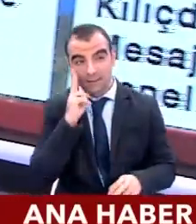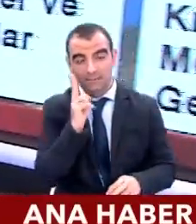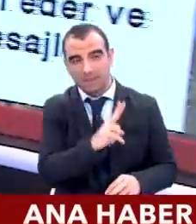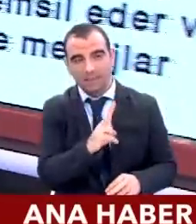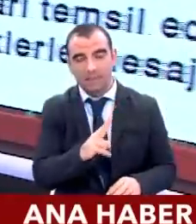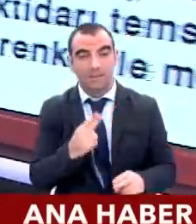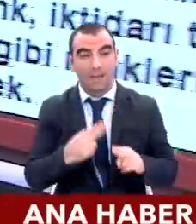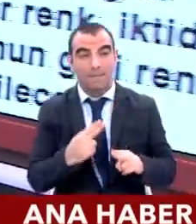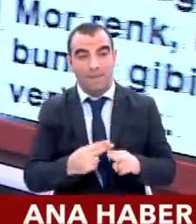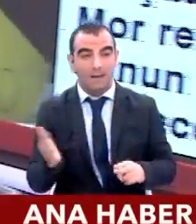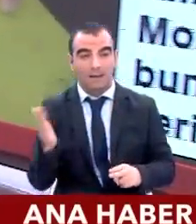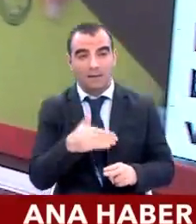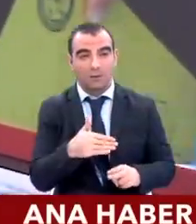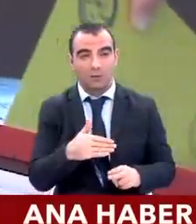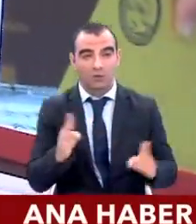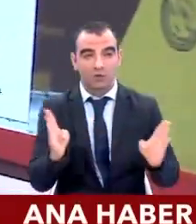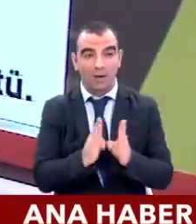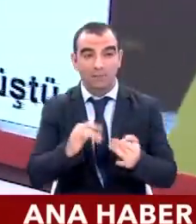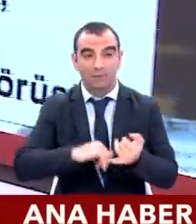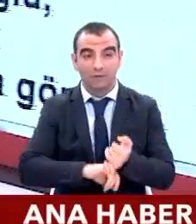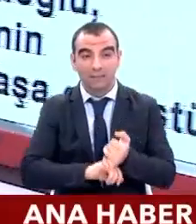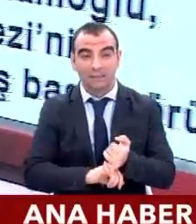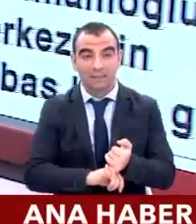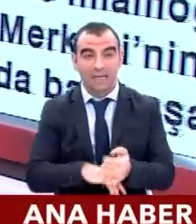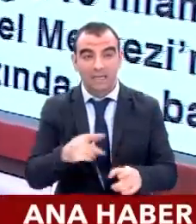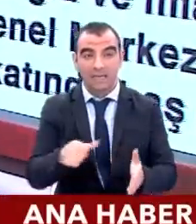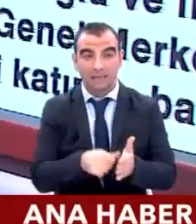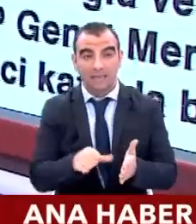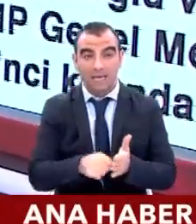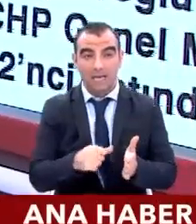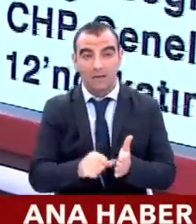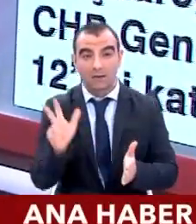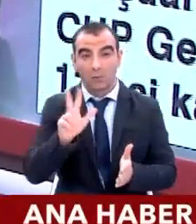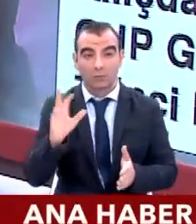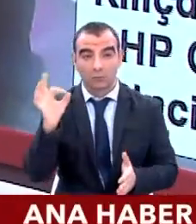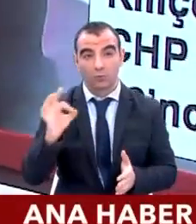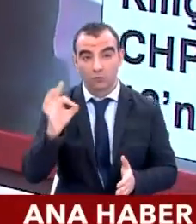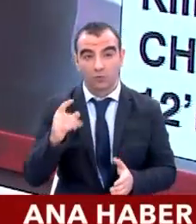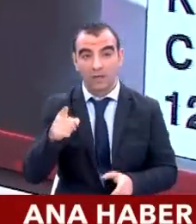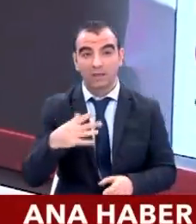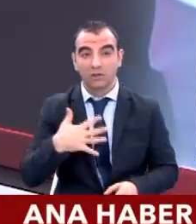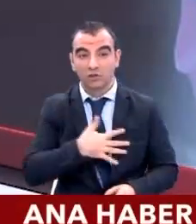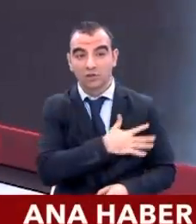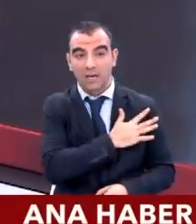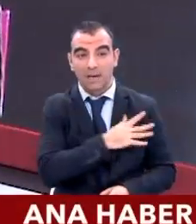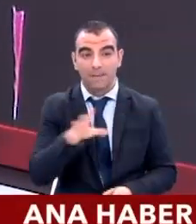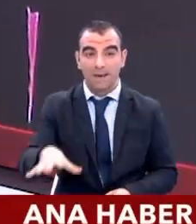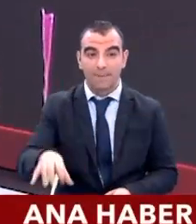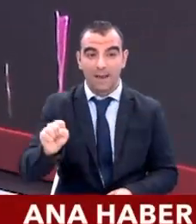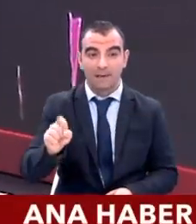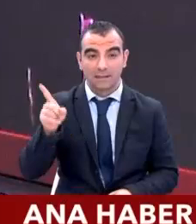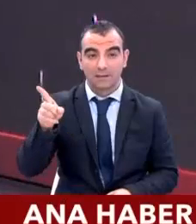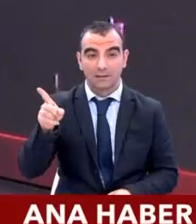hemen geliyoruz çarpıcı iddiaya tarih 30 Ocak yer Cumhuriyet Halk Partisi Genel Merkezi